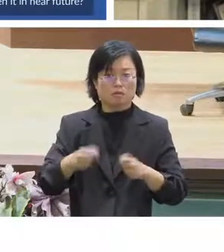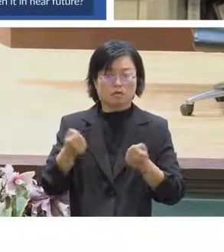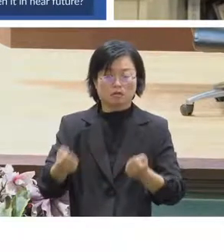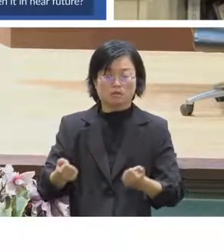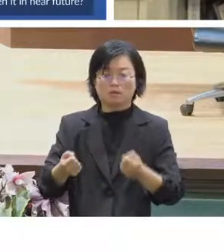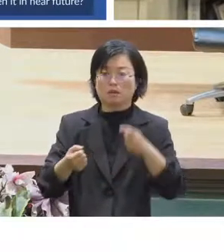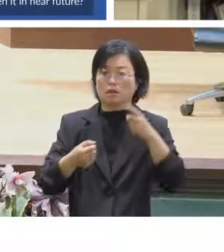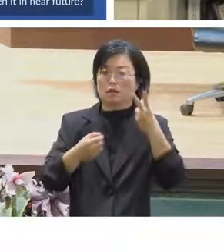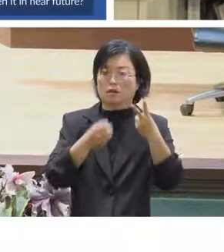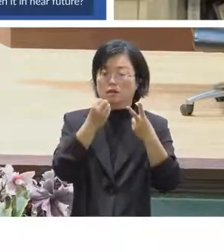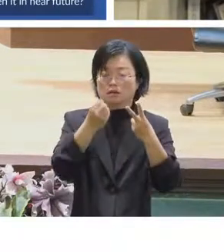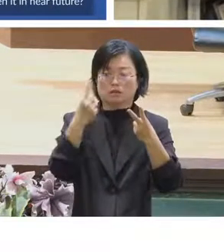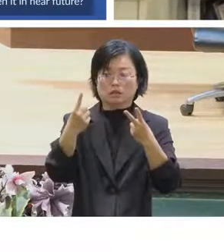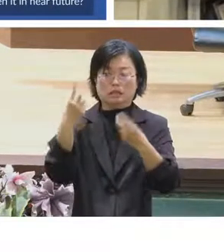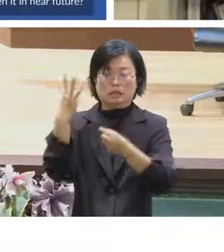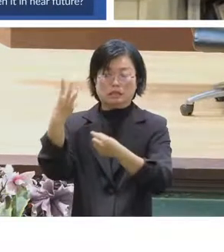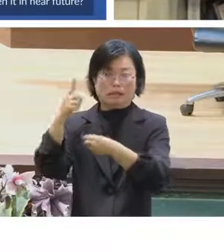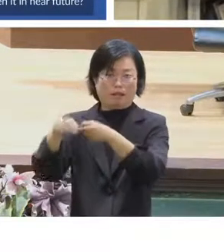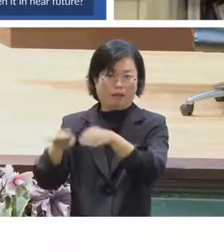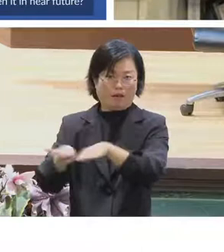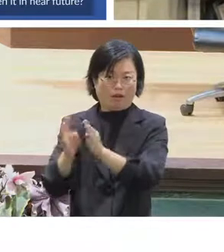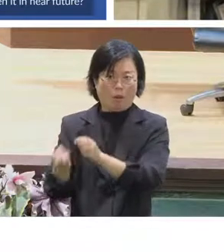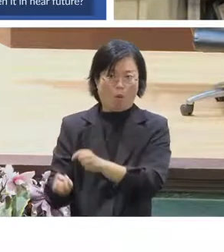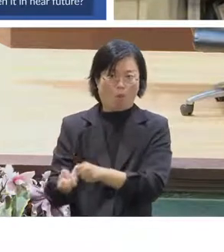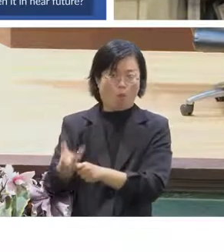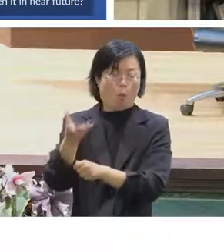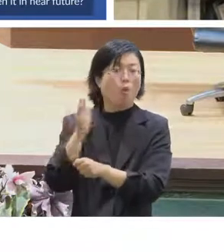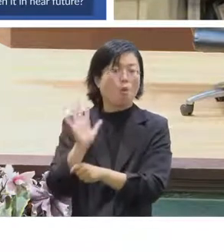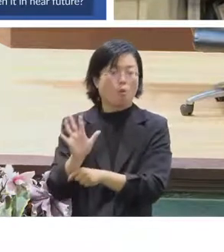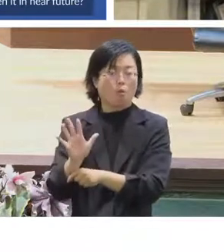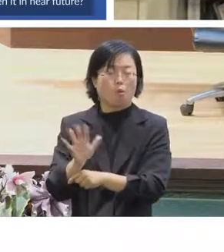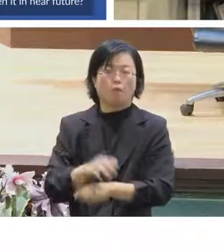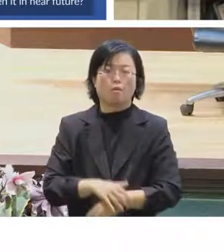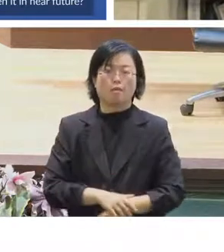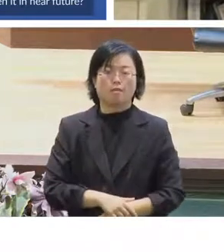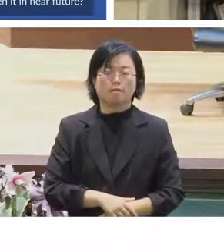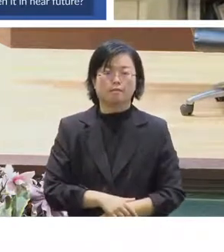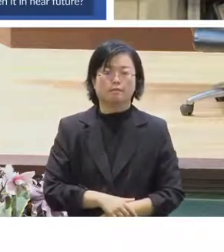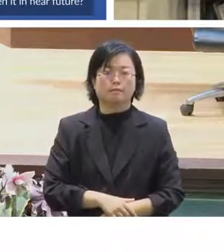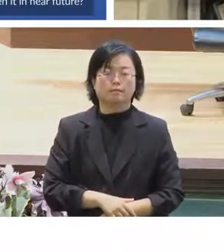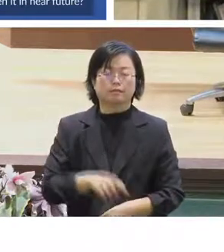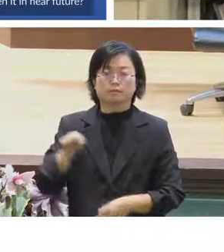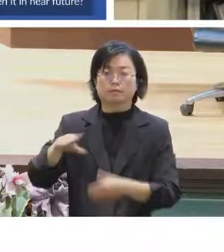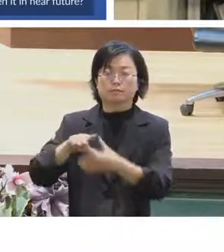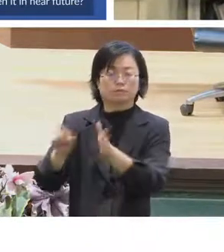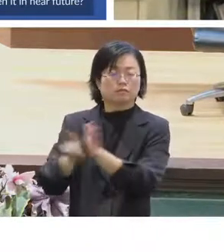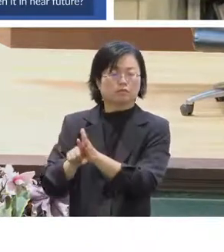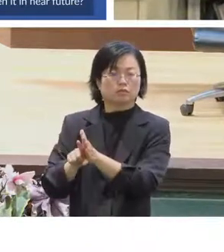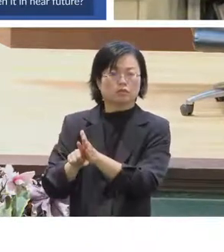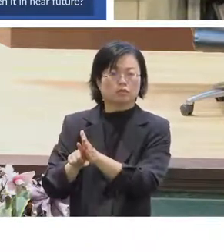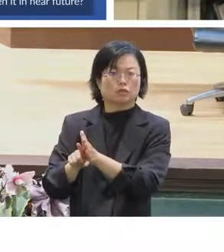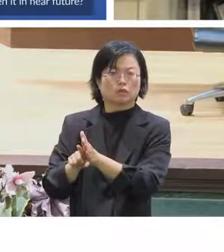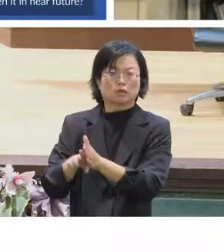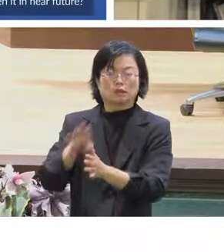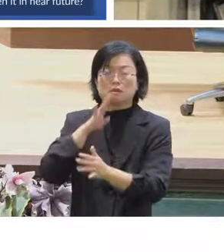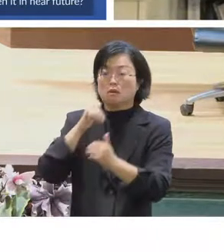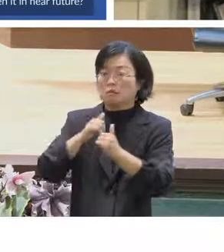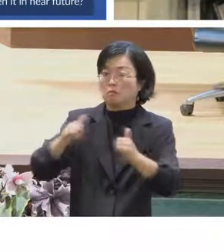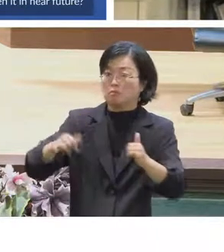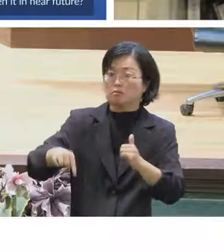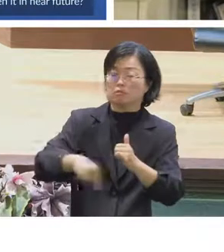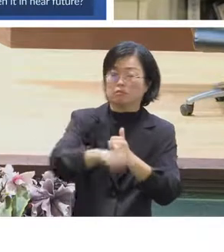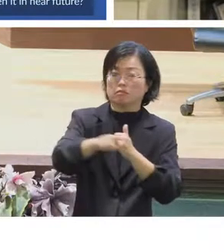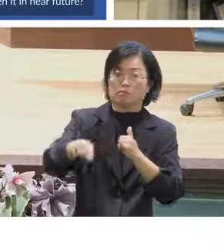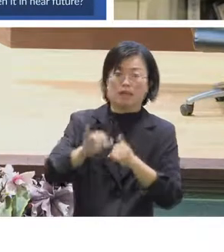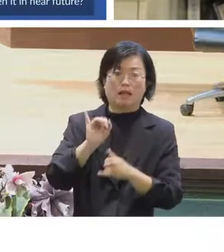2013年就已经比较多了。刚才在分享里面已经有。那时候主要是其实是一些民间